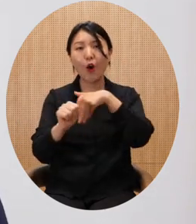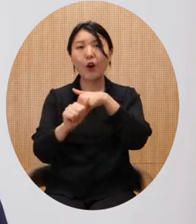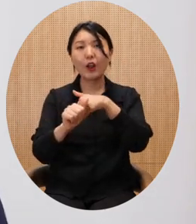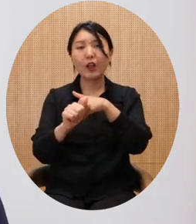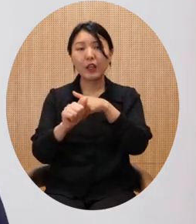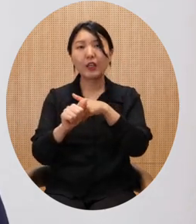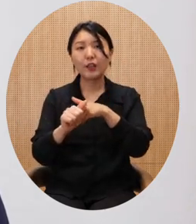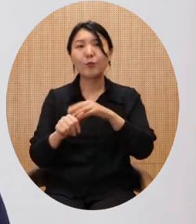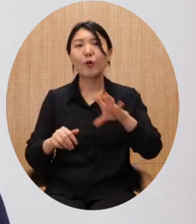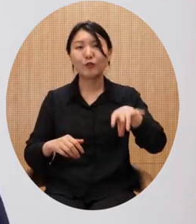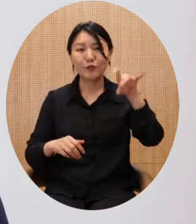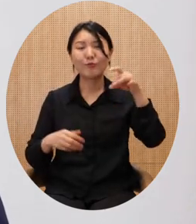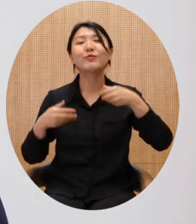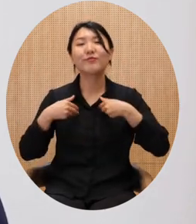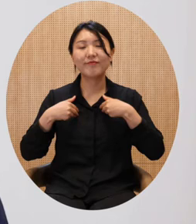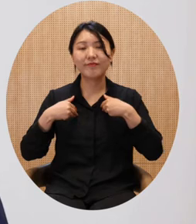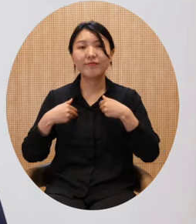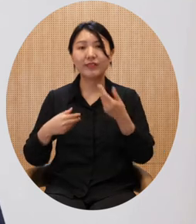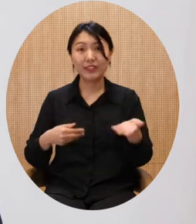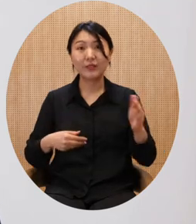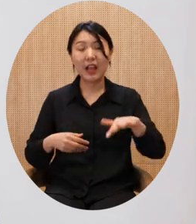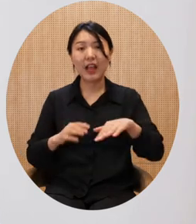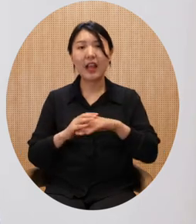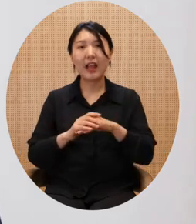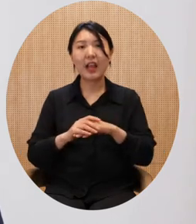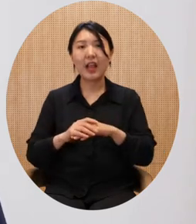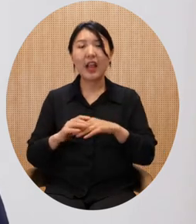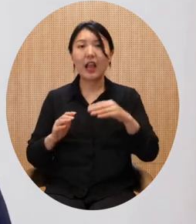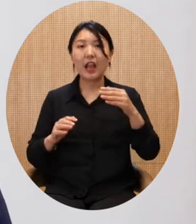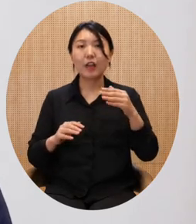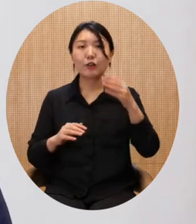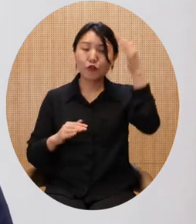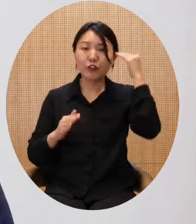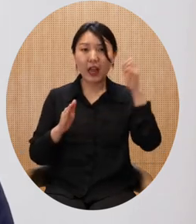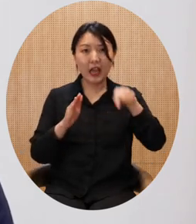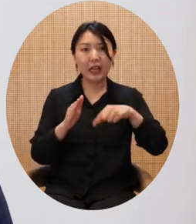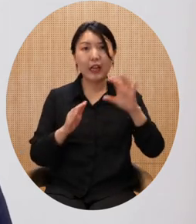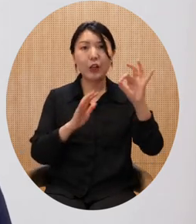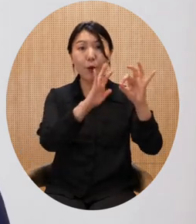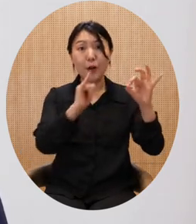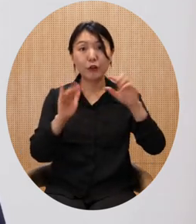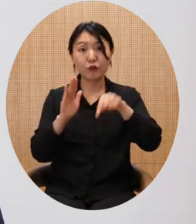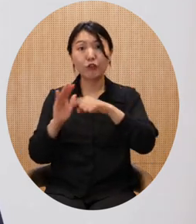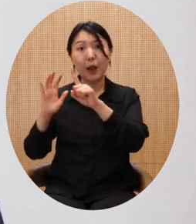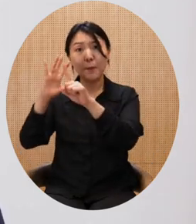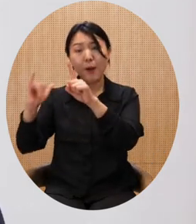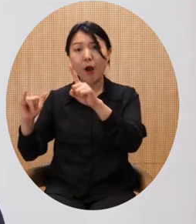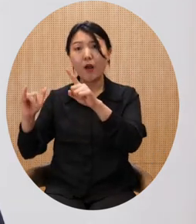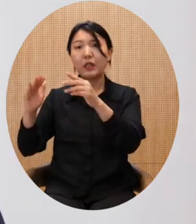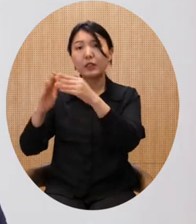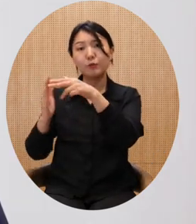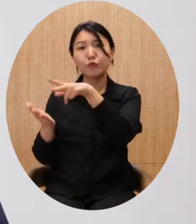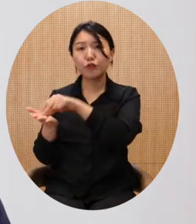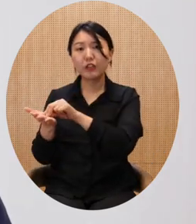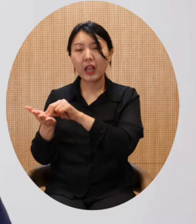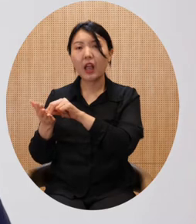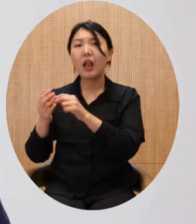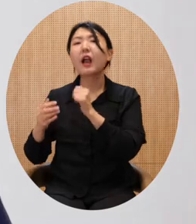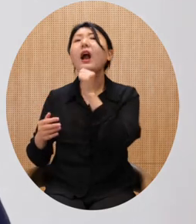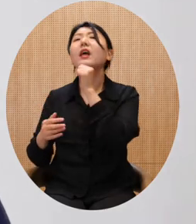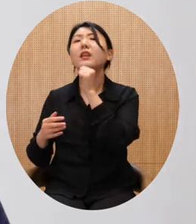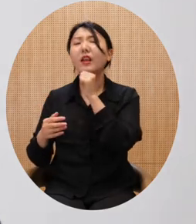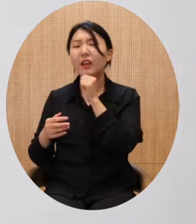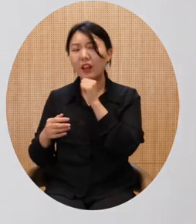우선되어야 합니다. 하지만 국내 아동 10명 중 1명은 주거 문제, 빈곤에